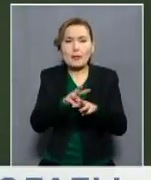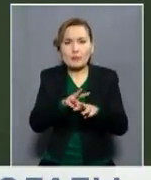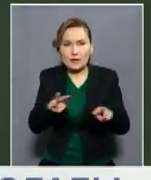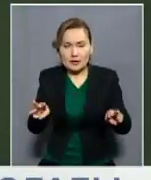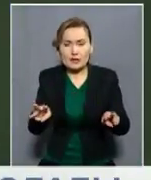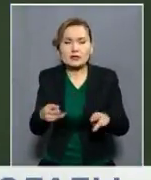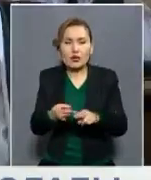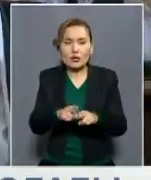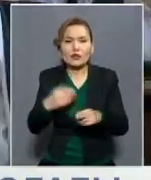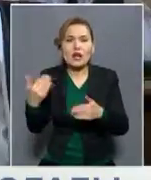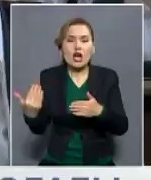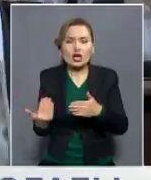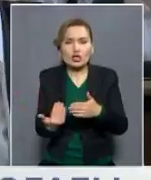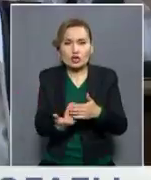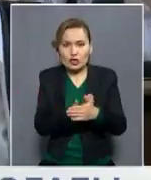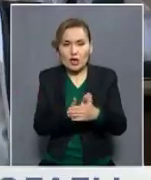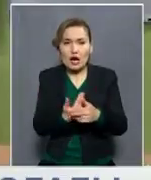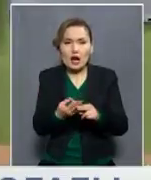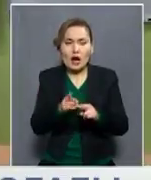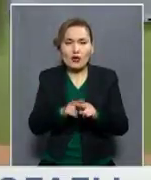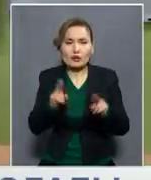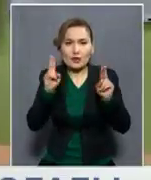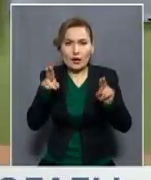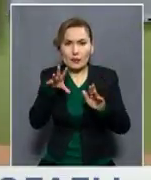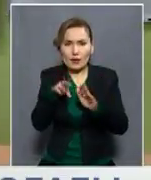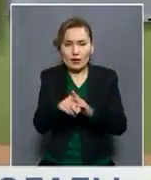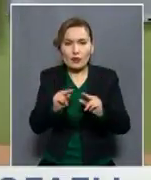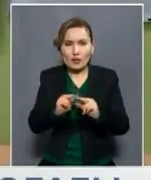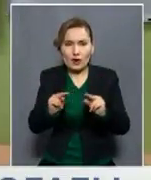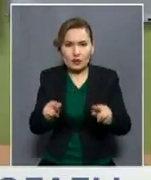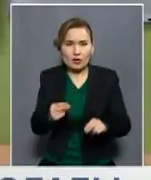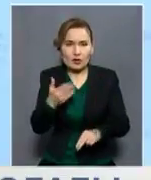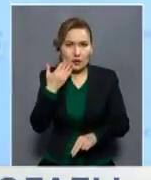жаңашылдық мұғалімдерді қағаз басылықтан арылтады деген сенімде.